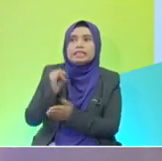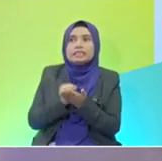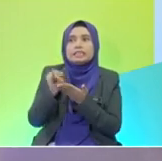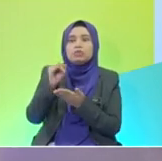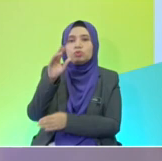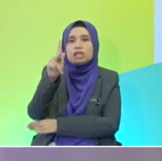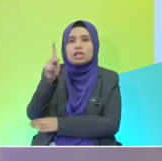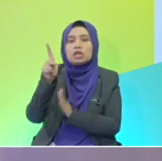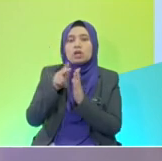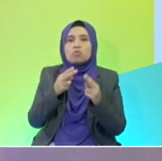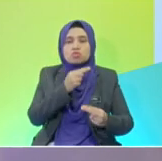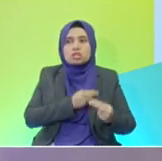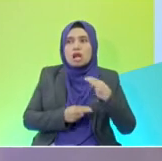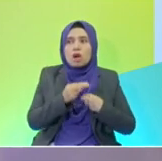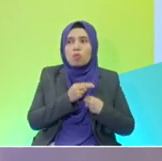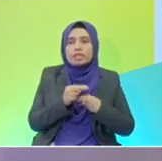pemerintah